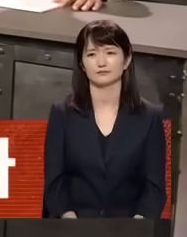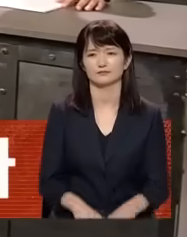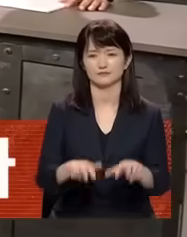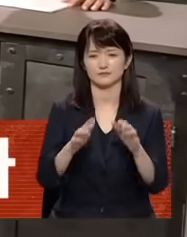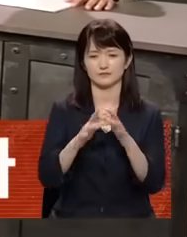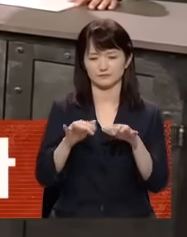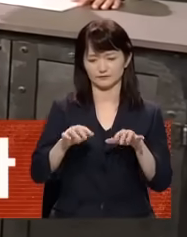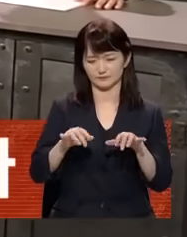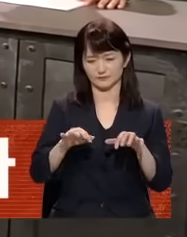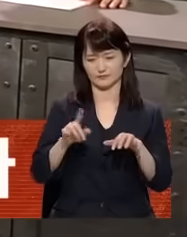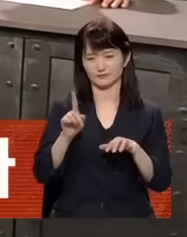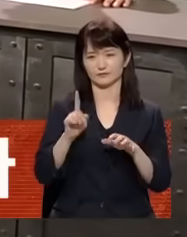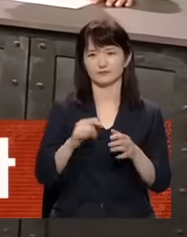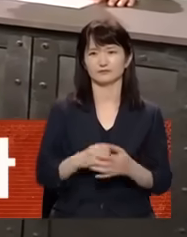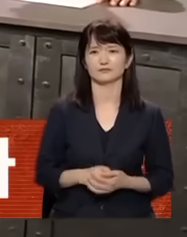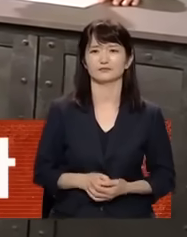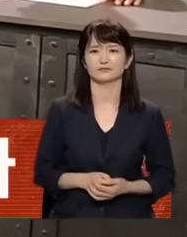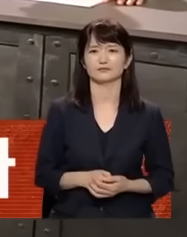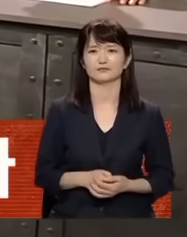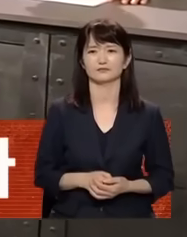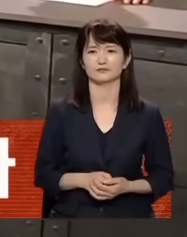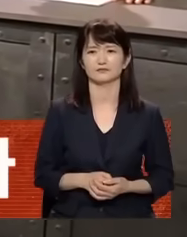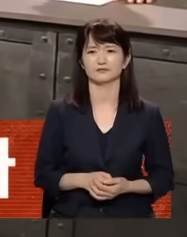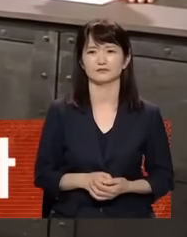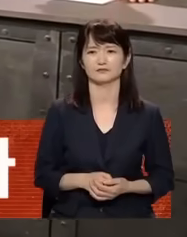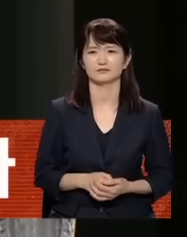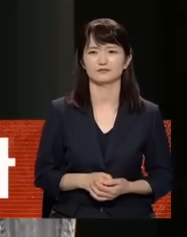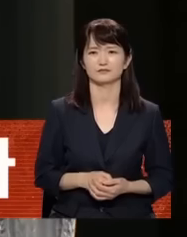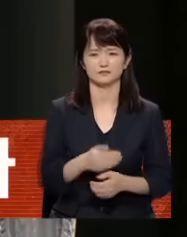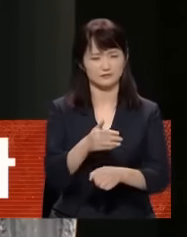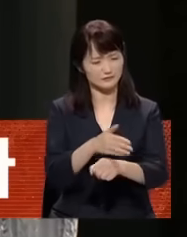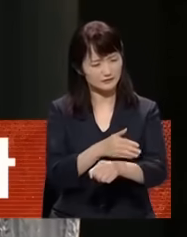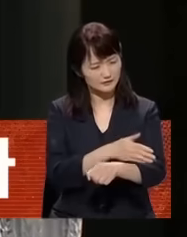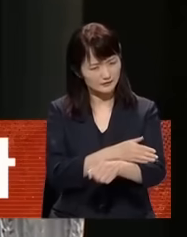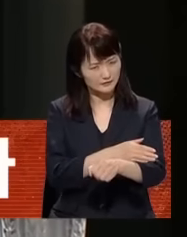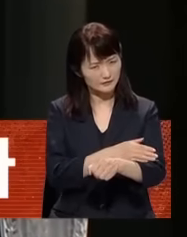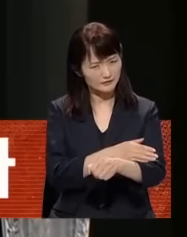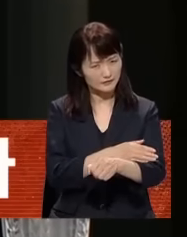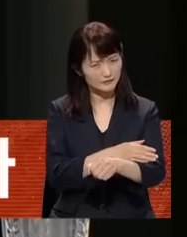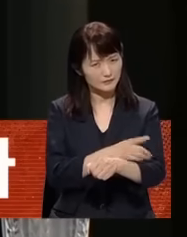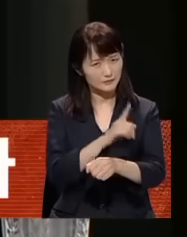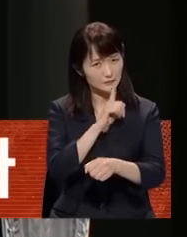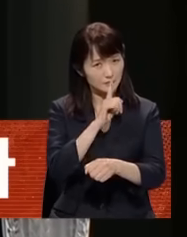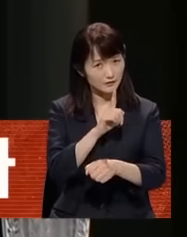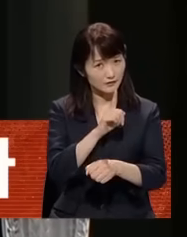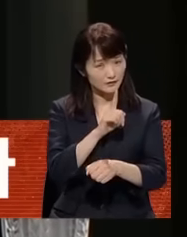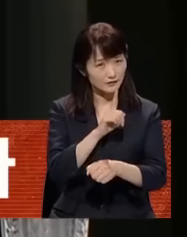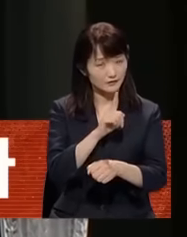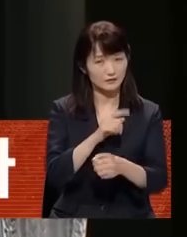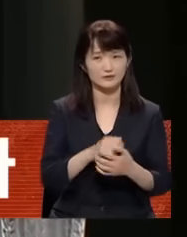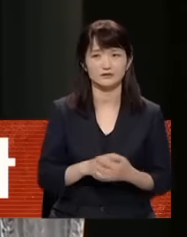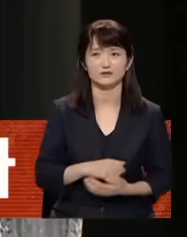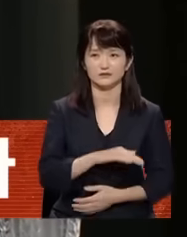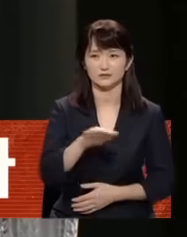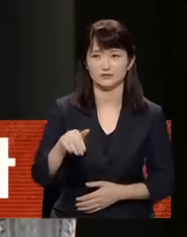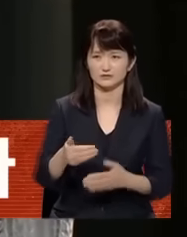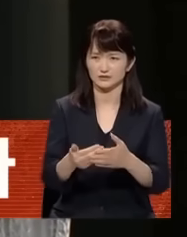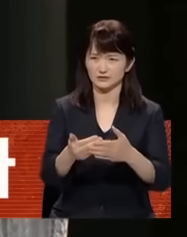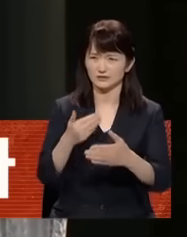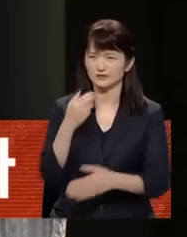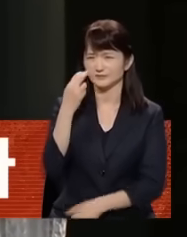보면은 너무 좀 과대포장한 거 아니냐 그러시는데 저희가 이제 사전 취재를